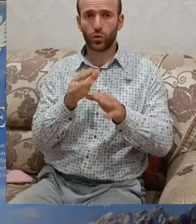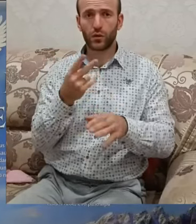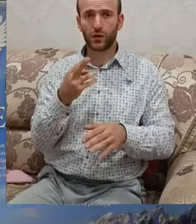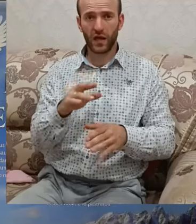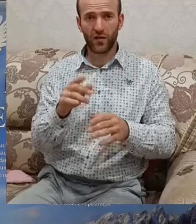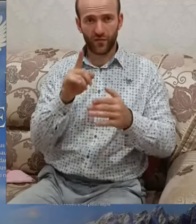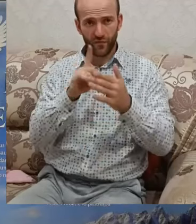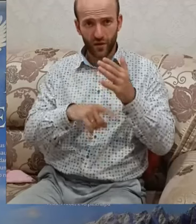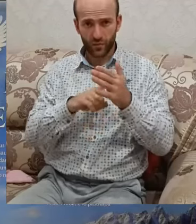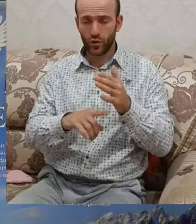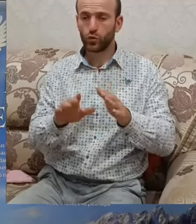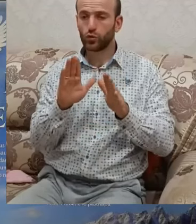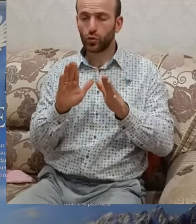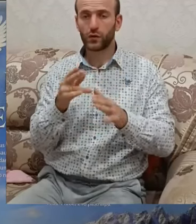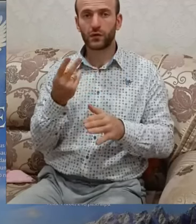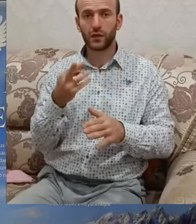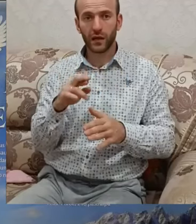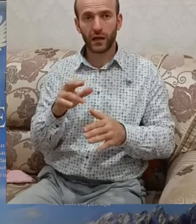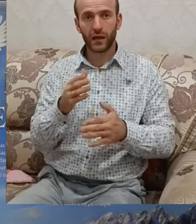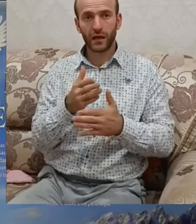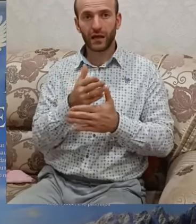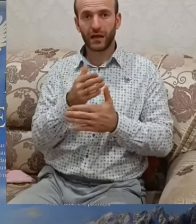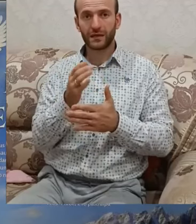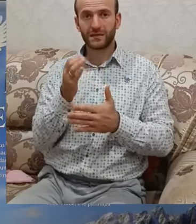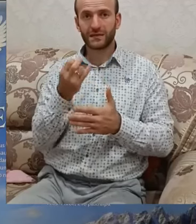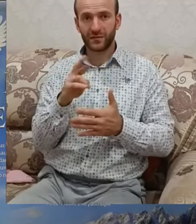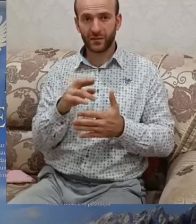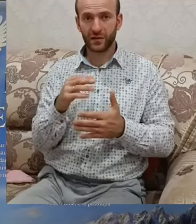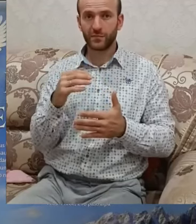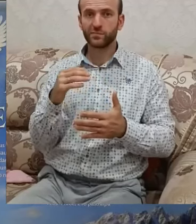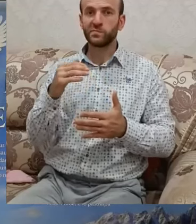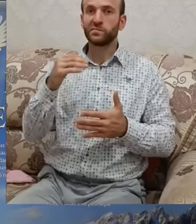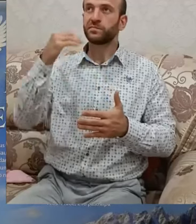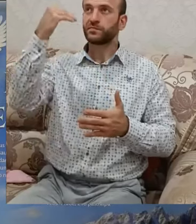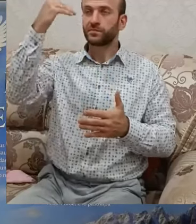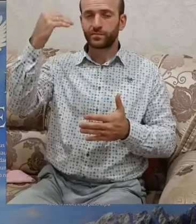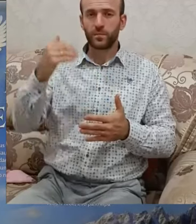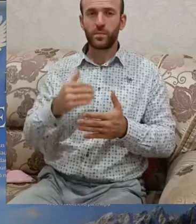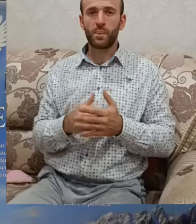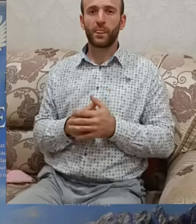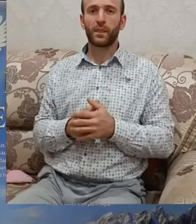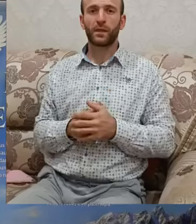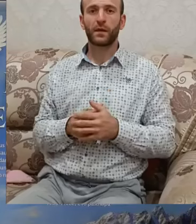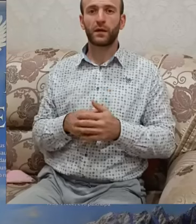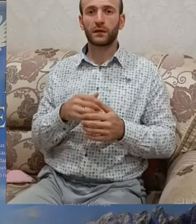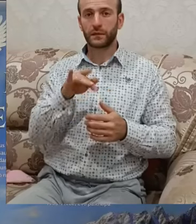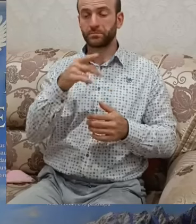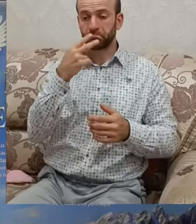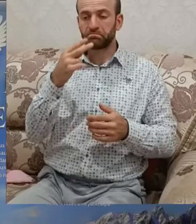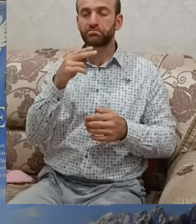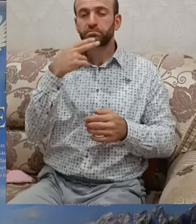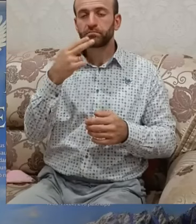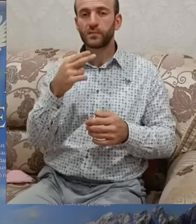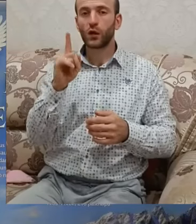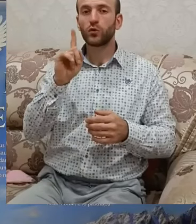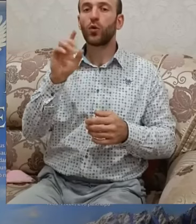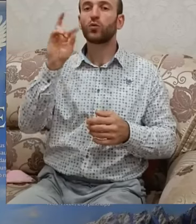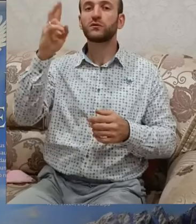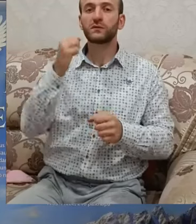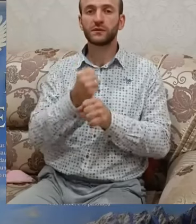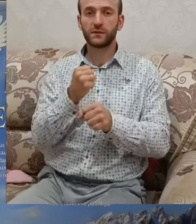для семени этого хлеба. Atkreipkime dėmesį. И обратите внимание. Ką jis daro? Что он делает? Šekino šlovė